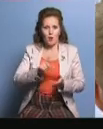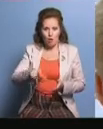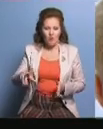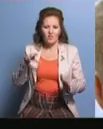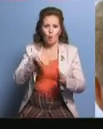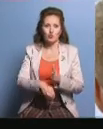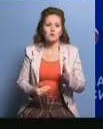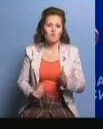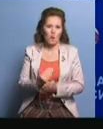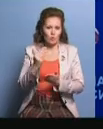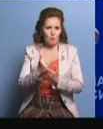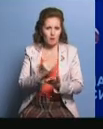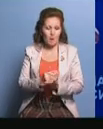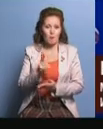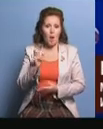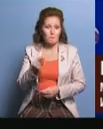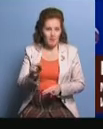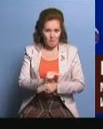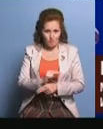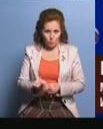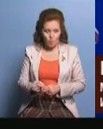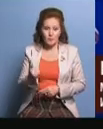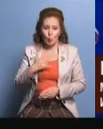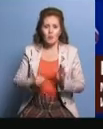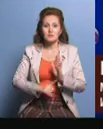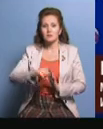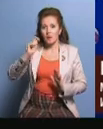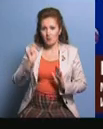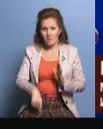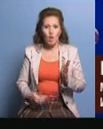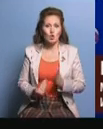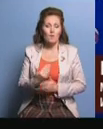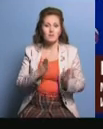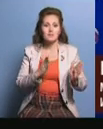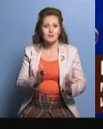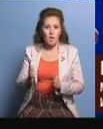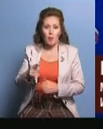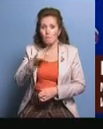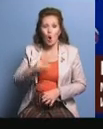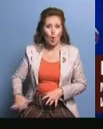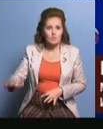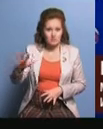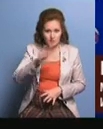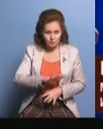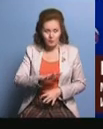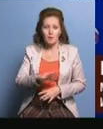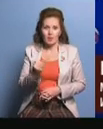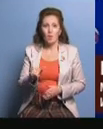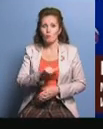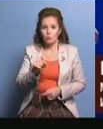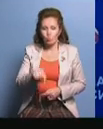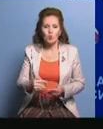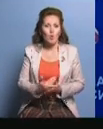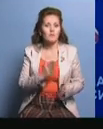по капремонту. Вы знаете, что у нас стартовала новая система по всей России и Удмуртской республике. Новая система капитального